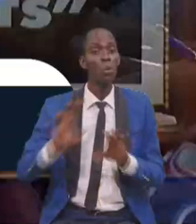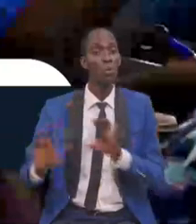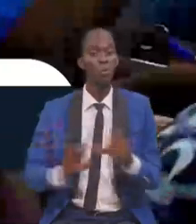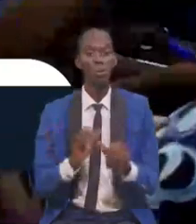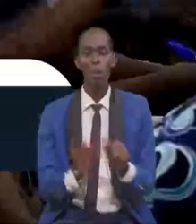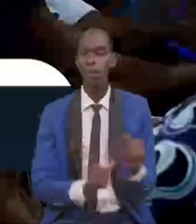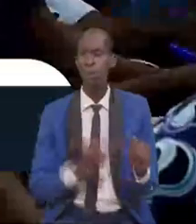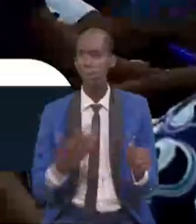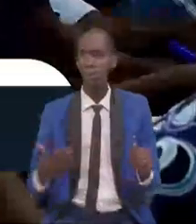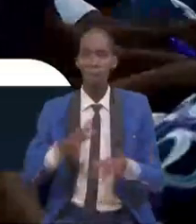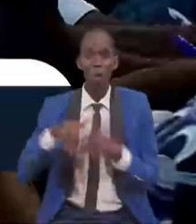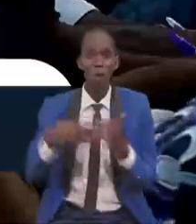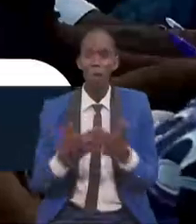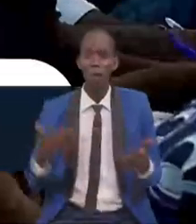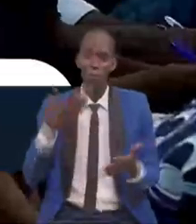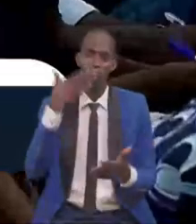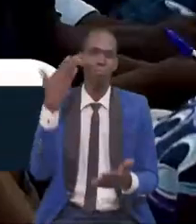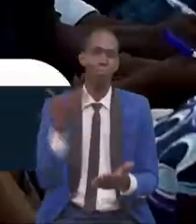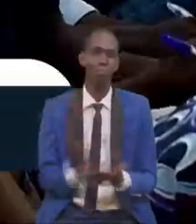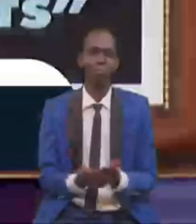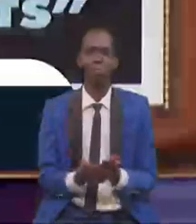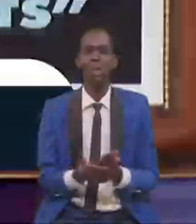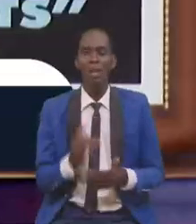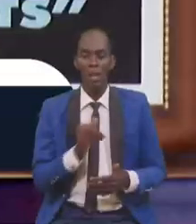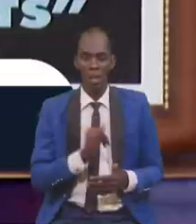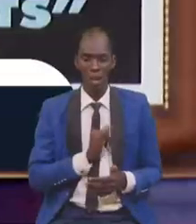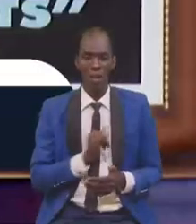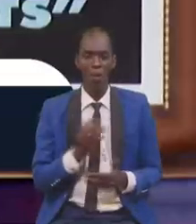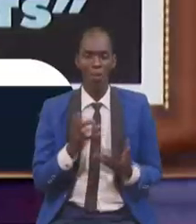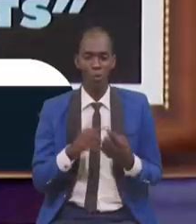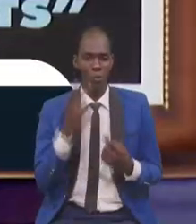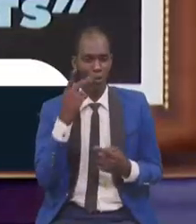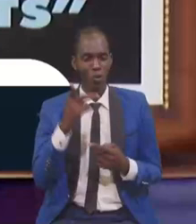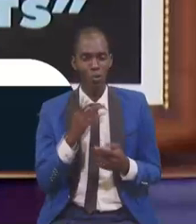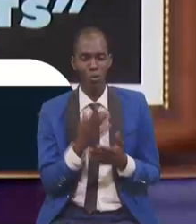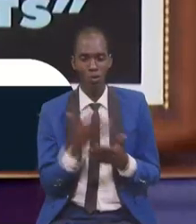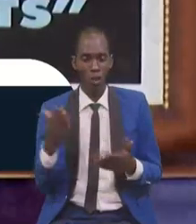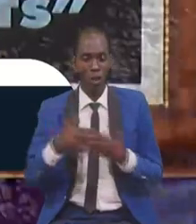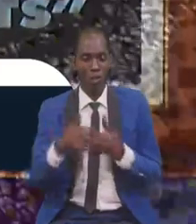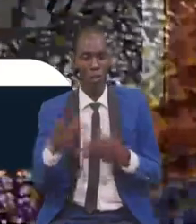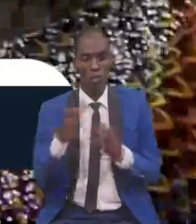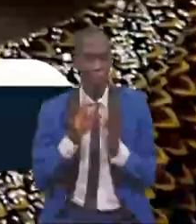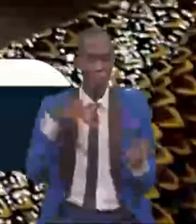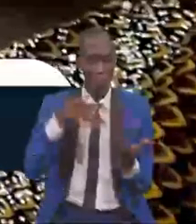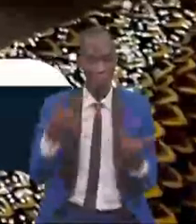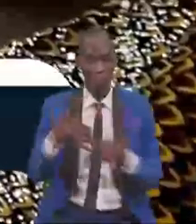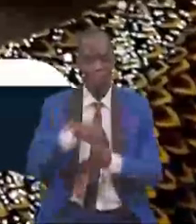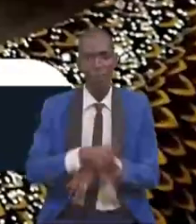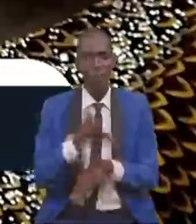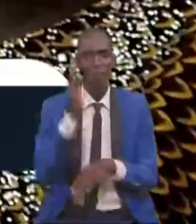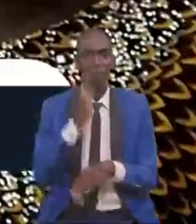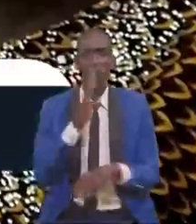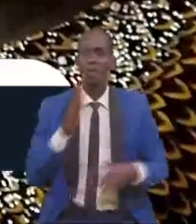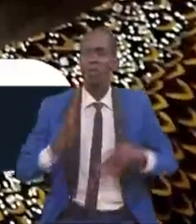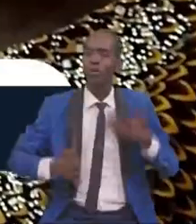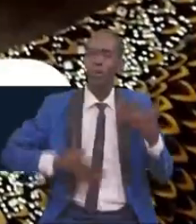fera tout à merveille. Je peux même déjà vous voir après l'étude biblique, le